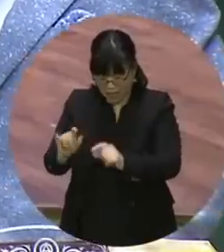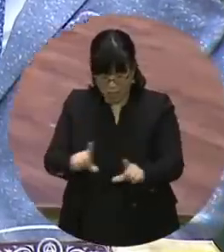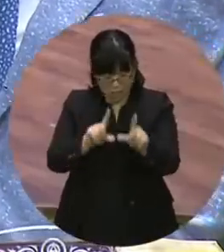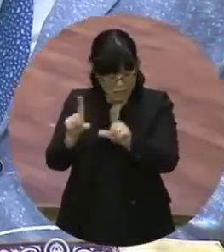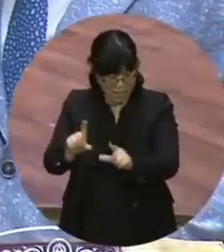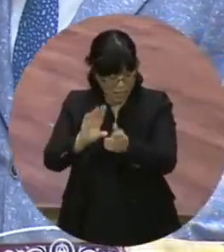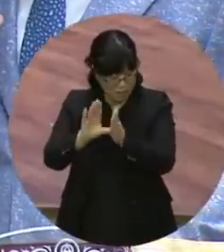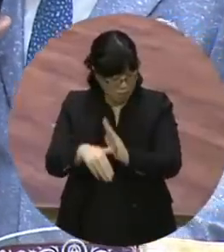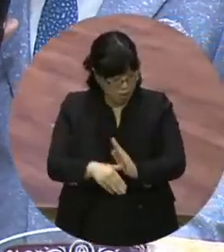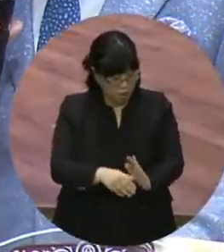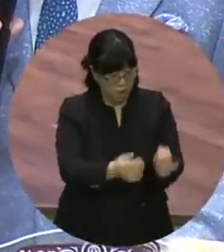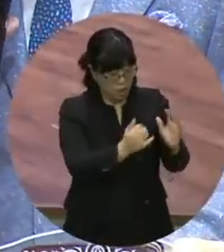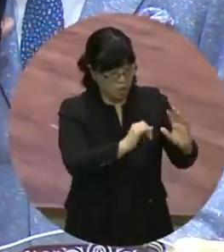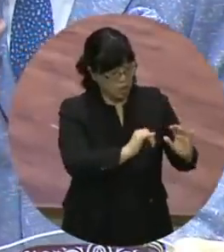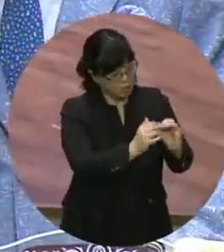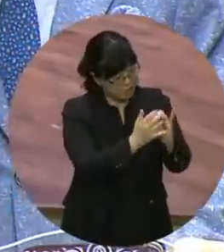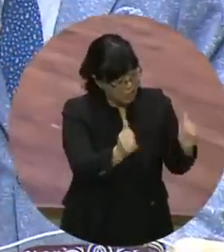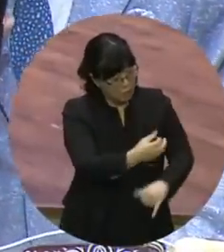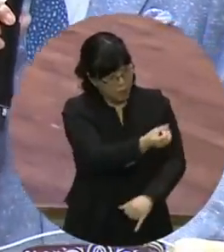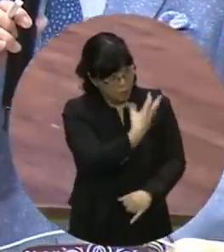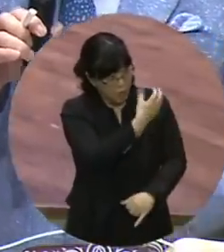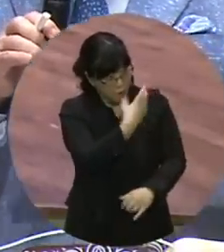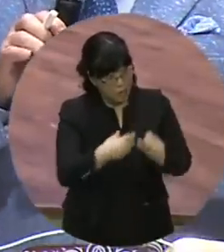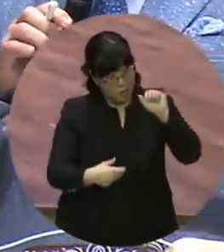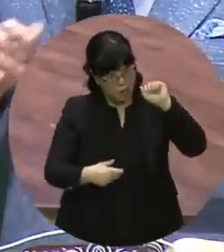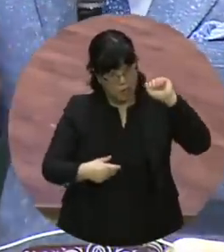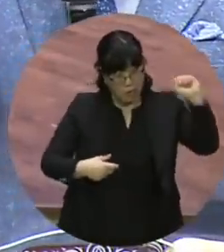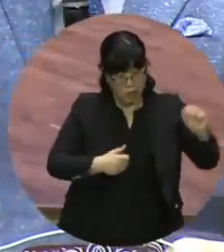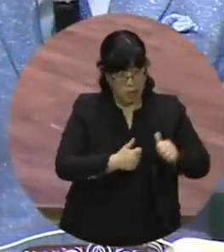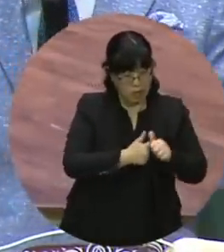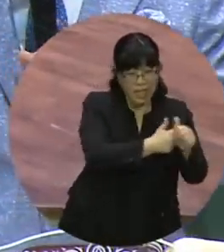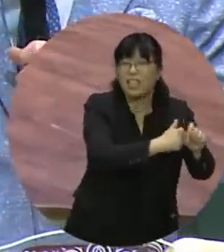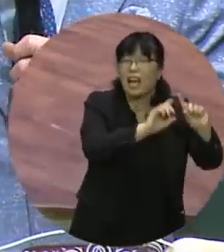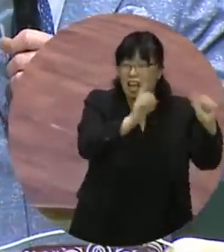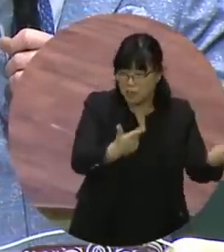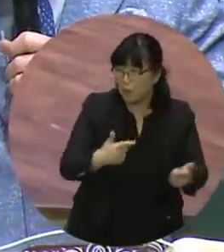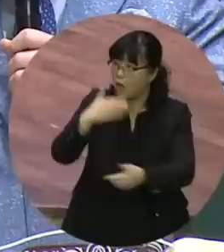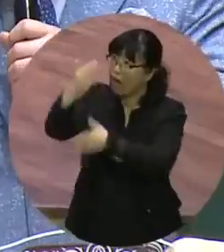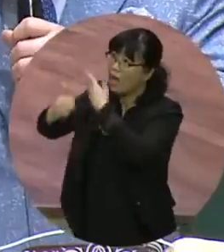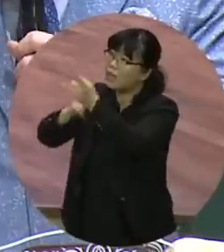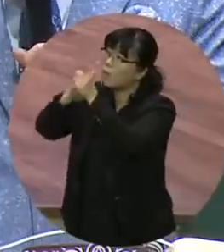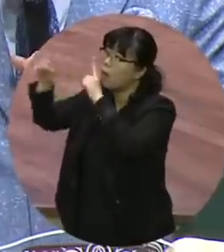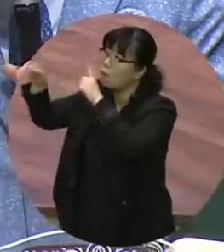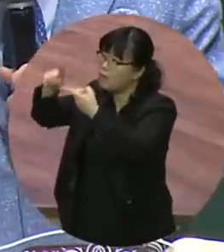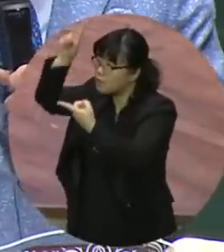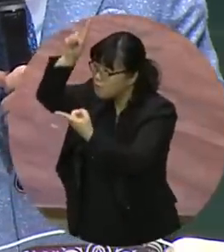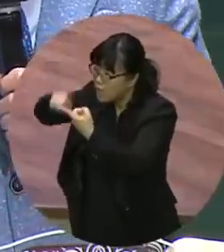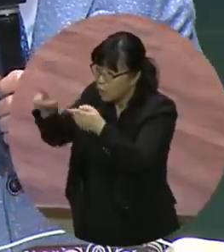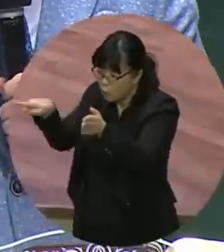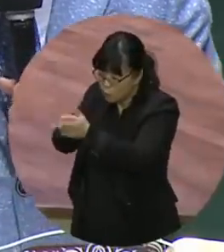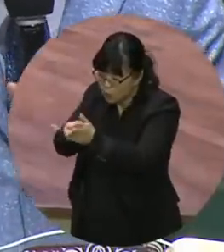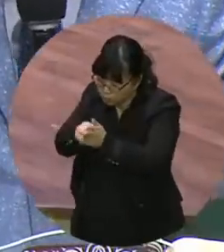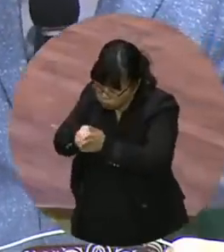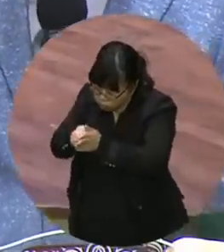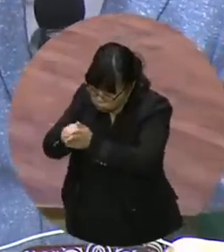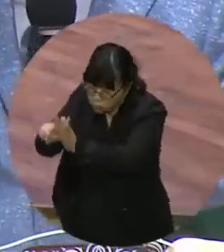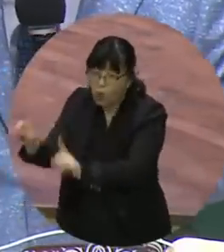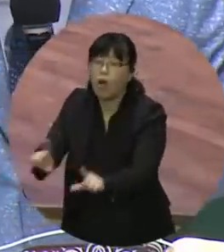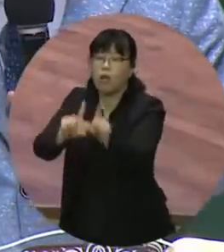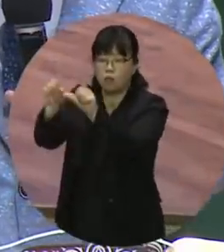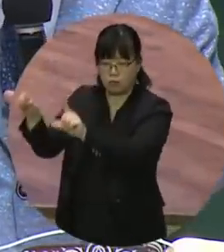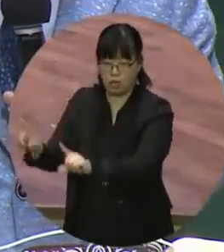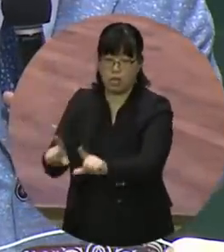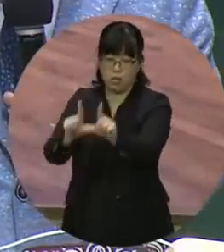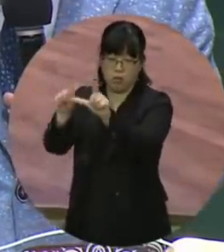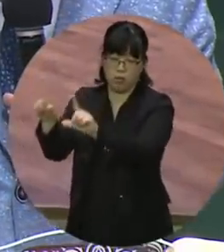내 감정으로 사는 게 아니라 하나님의 말씀에 근거해서. 아멘. 하나님 말씀.